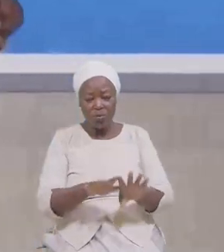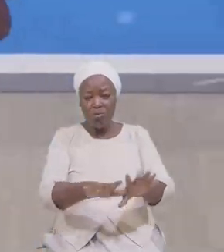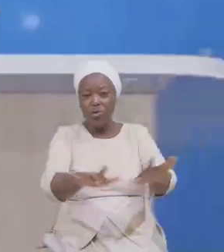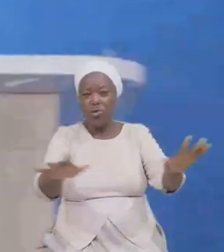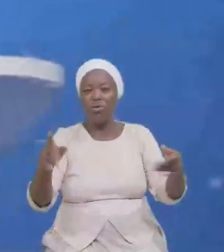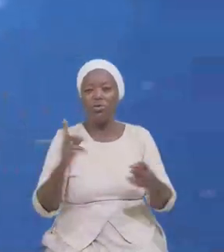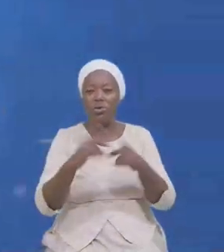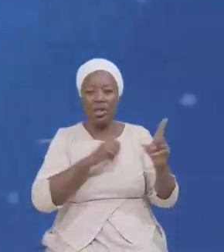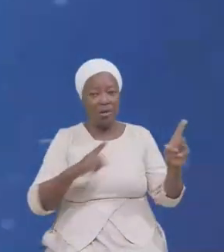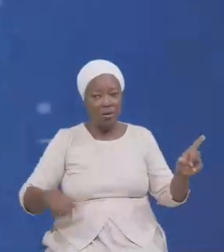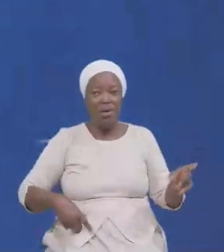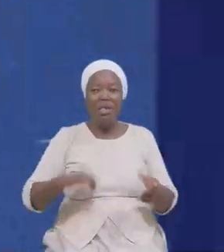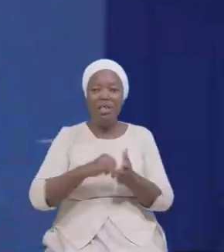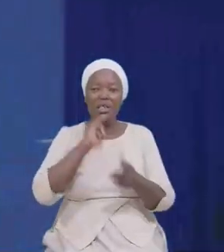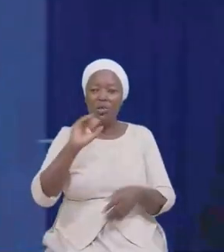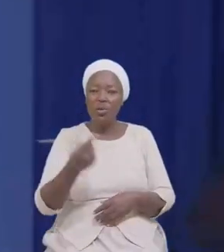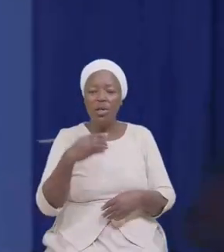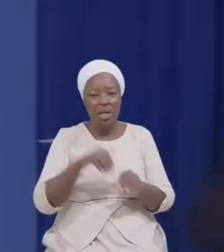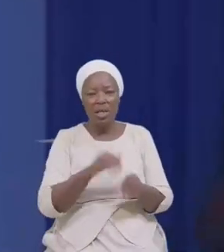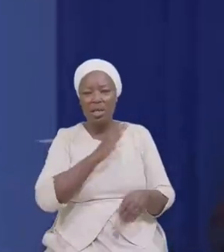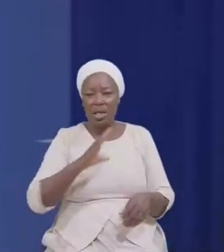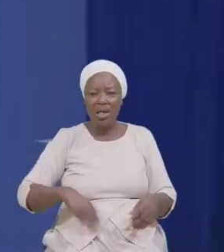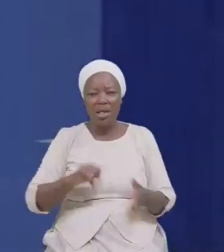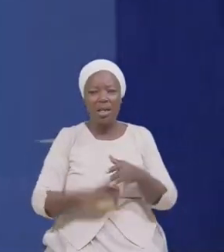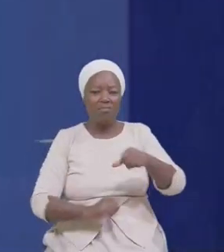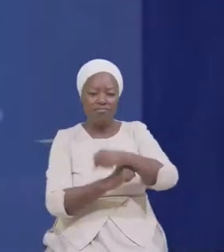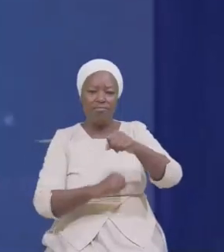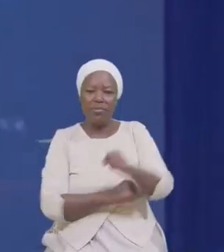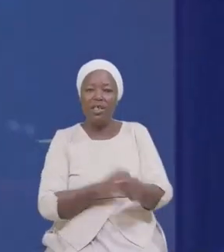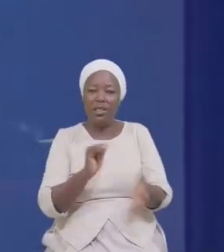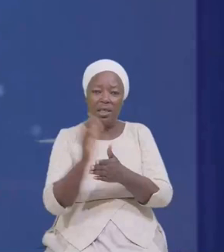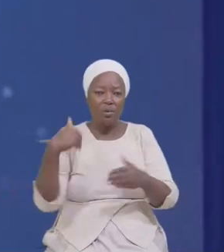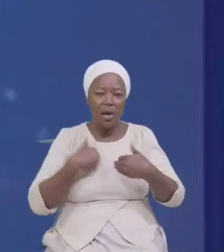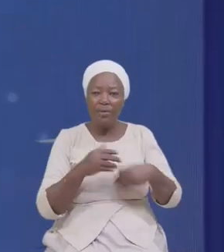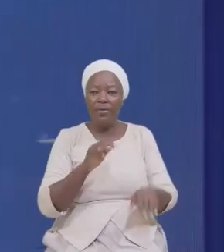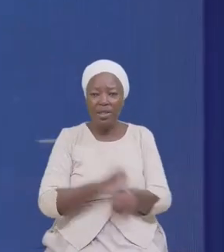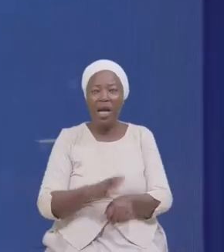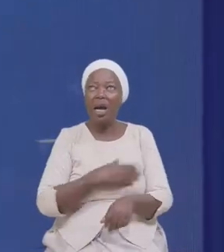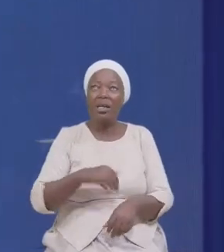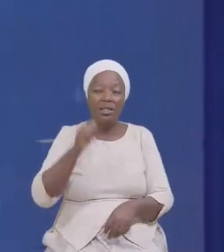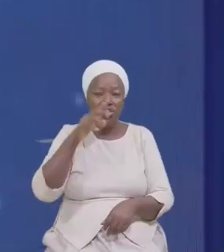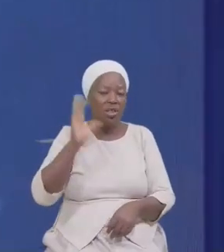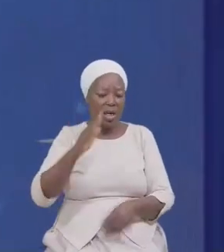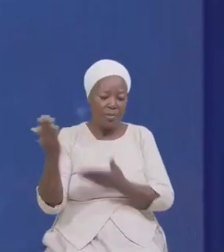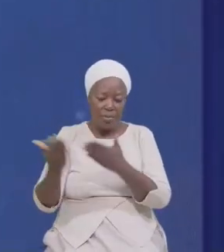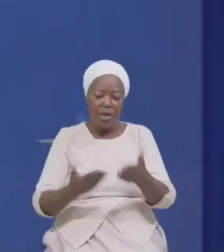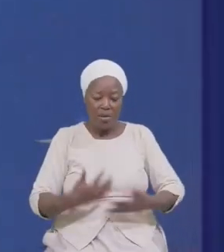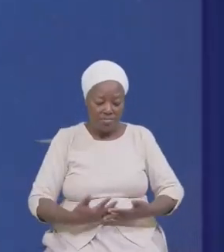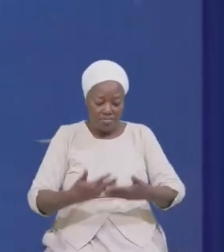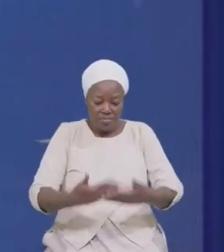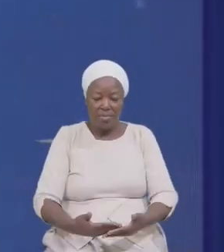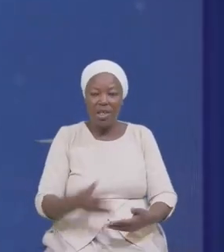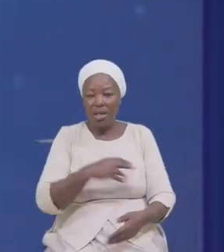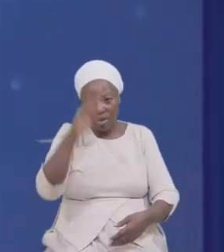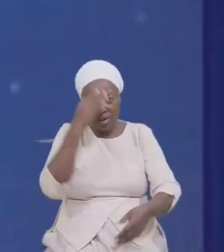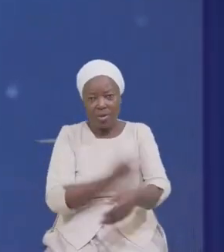multitudes au Seigneur. Ce n'est seulement qu'en Christ, la pierre angulaire, que nous avons cela. Elle enfantera un fils avant que ce fils ne vienne, le